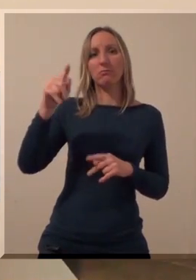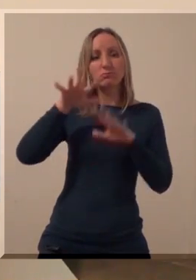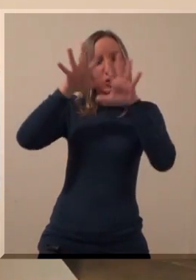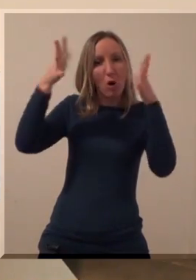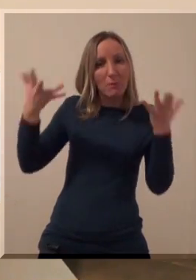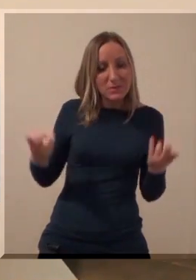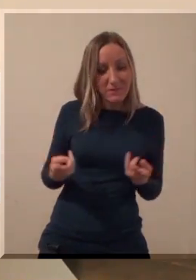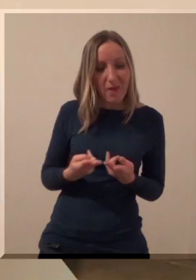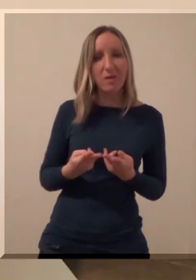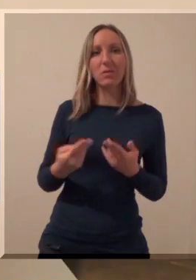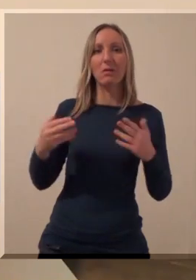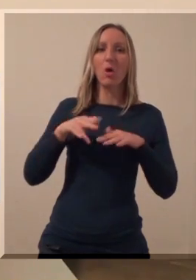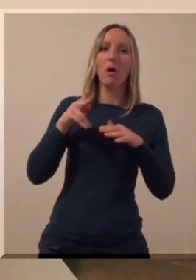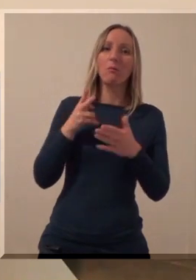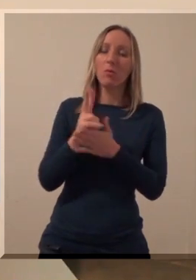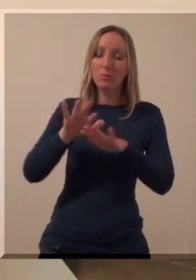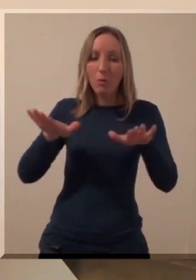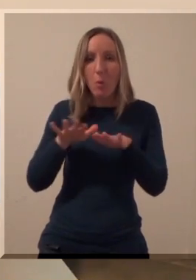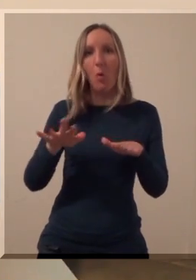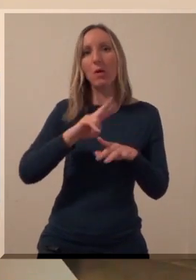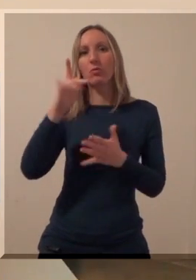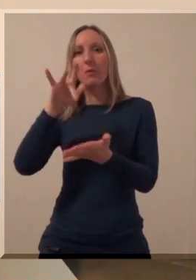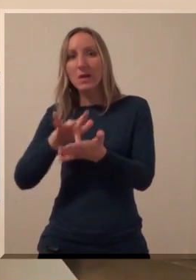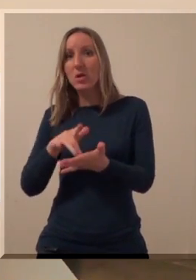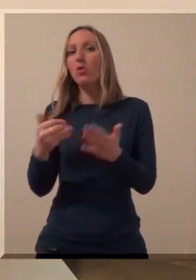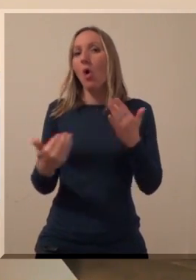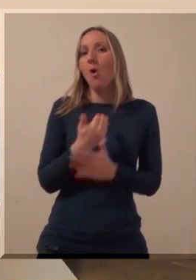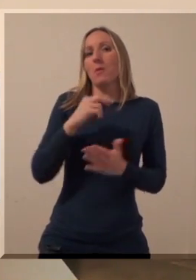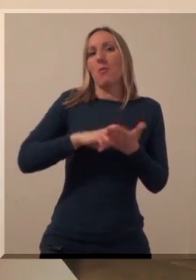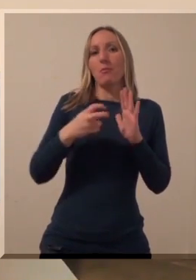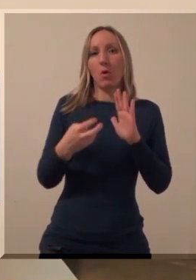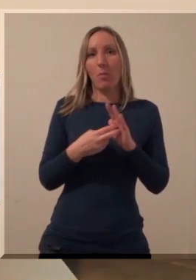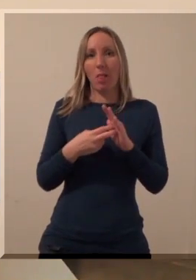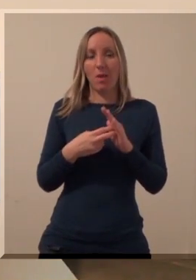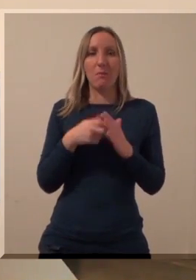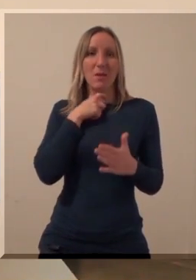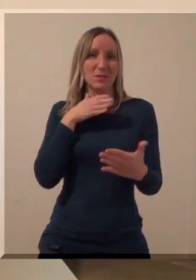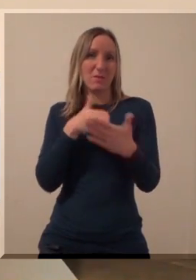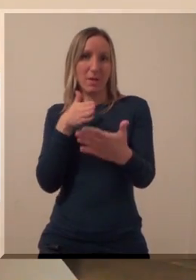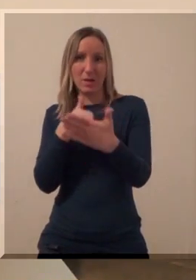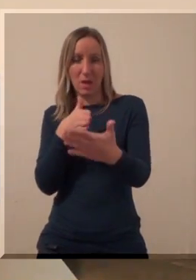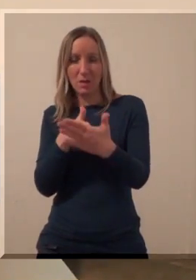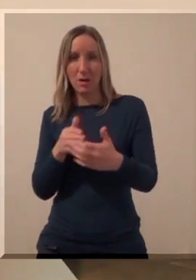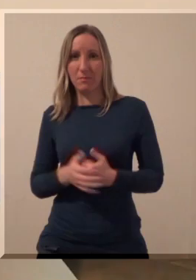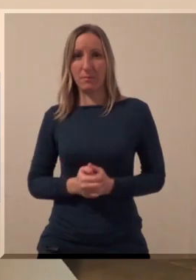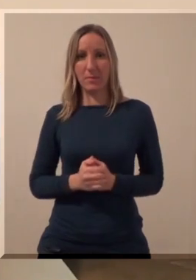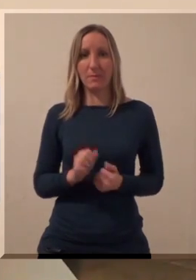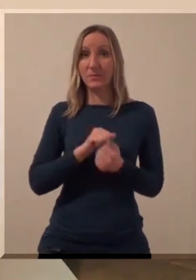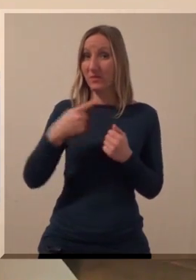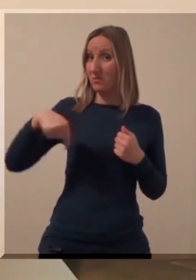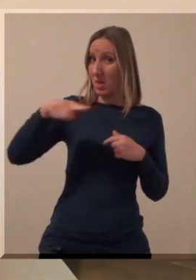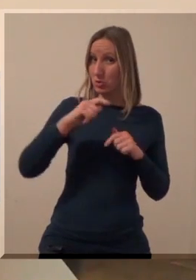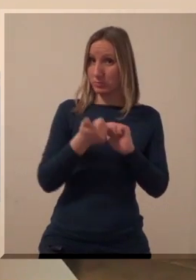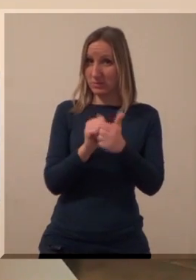ne negde na more ili neku drugu destinaciju, ali to opet često pravi velike probleme i ima barijere. Ja se divim i